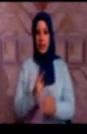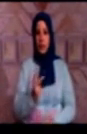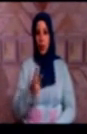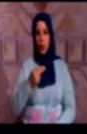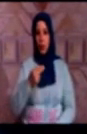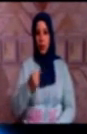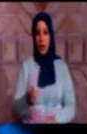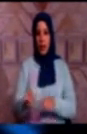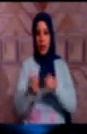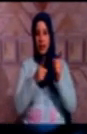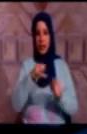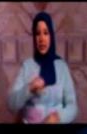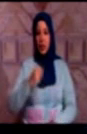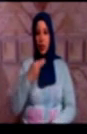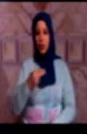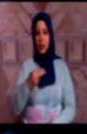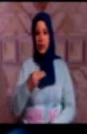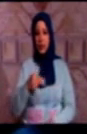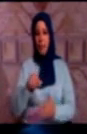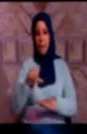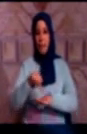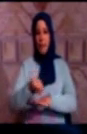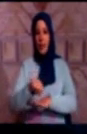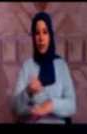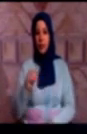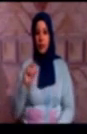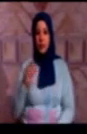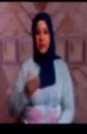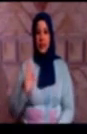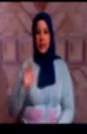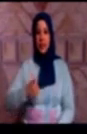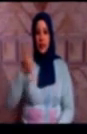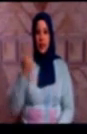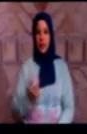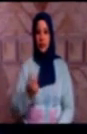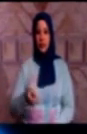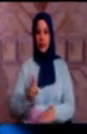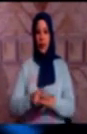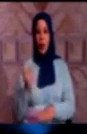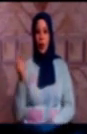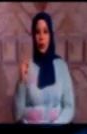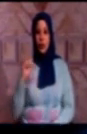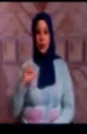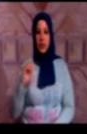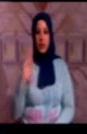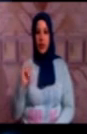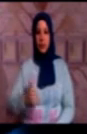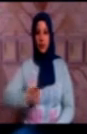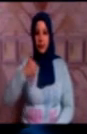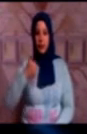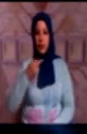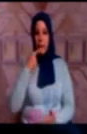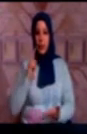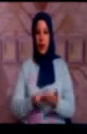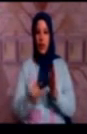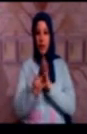29 في مدينه في روسيا والحقيقه انه احنا هنخصص